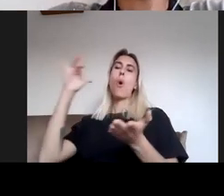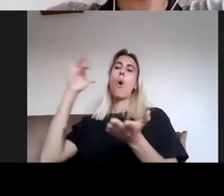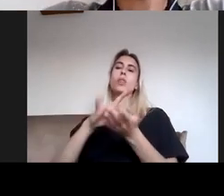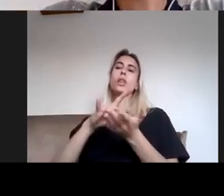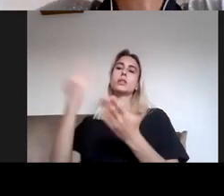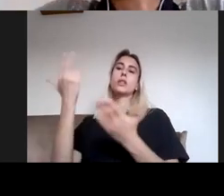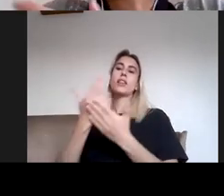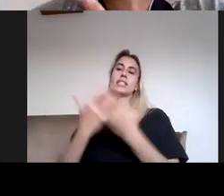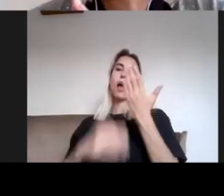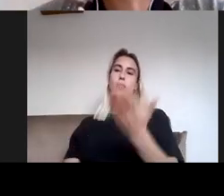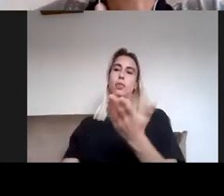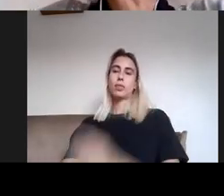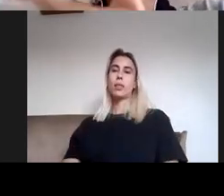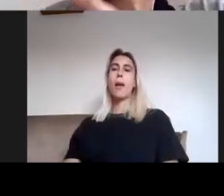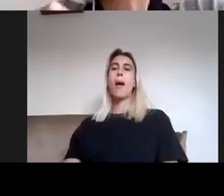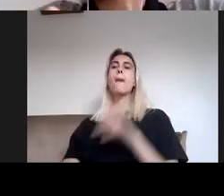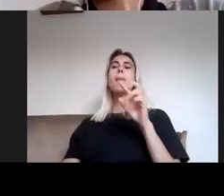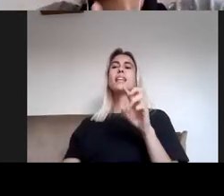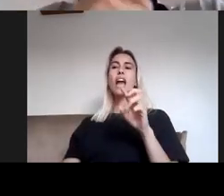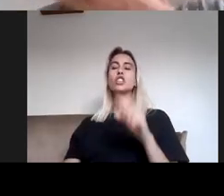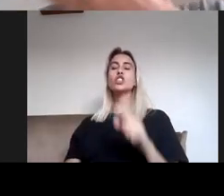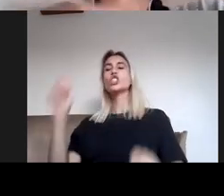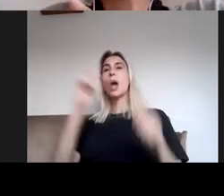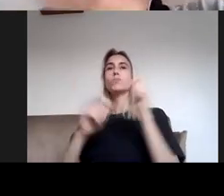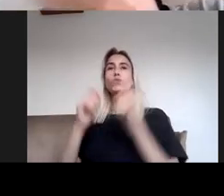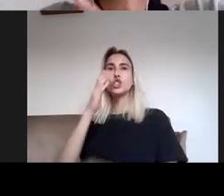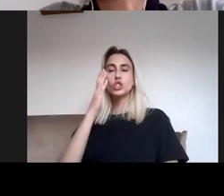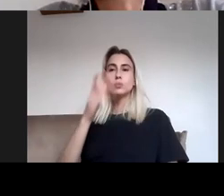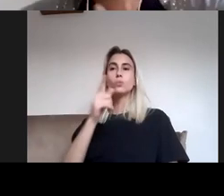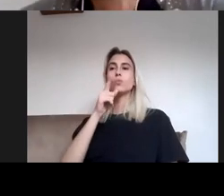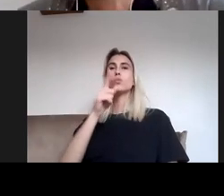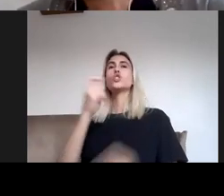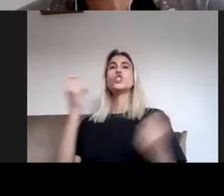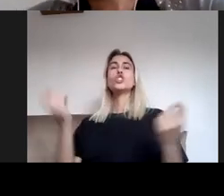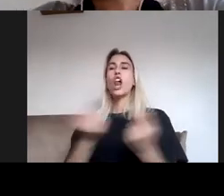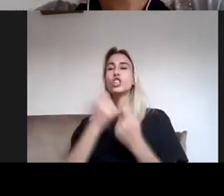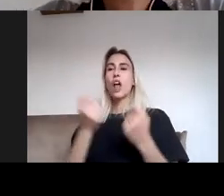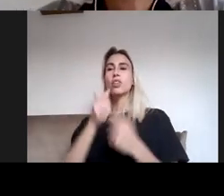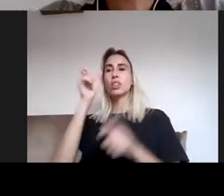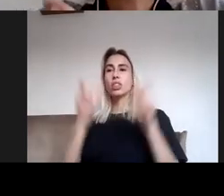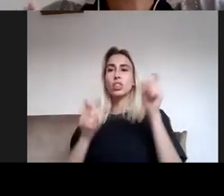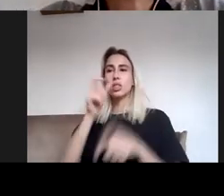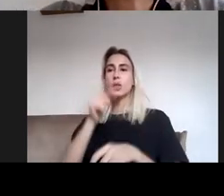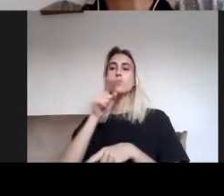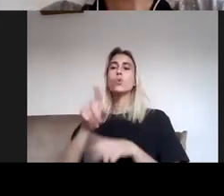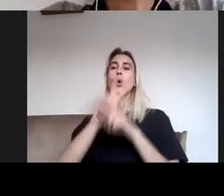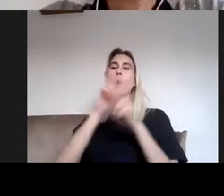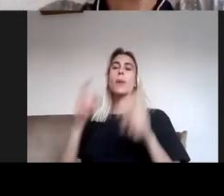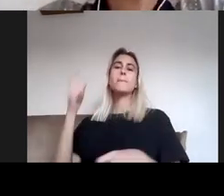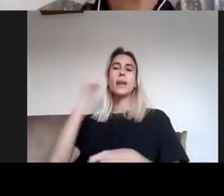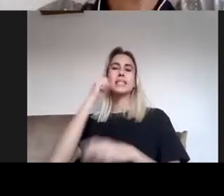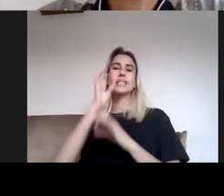edilmiş. Peyzaj ya da yapıcılar ya da burada çalışanların bu konudaki bilinçsiz